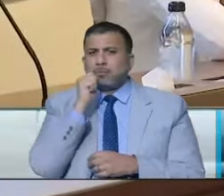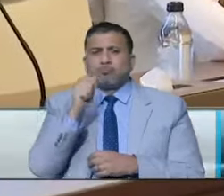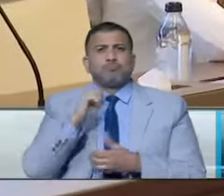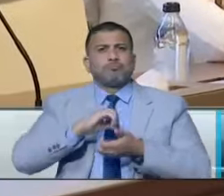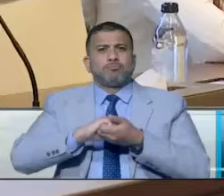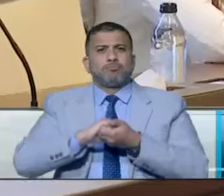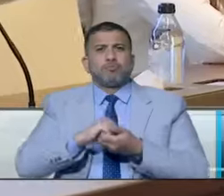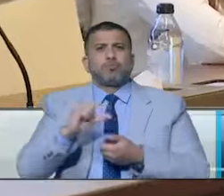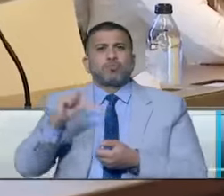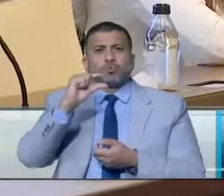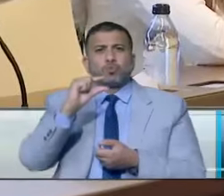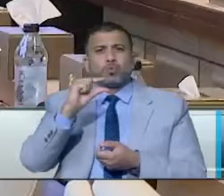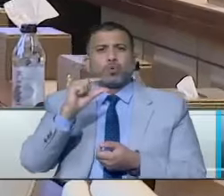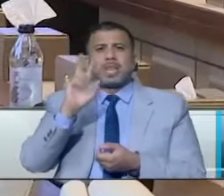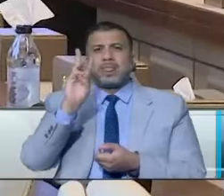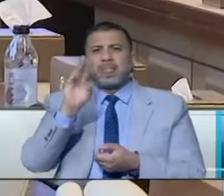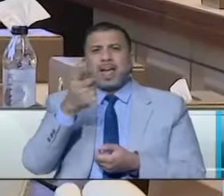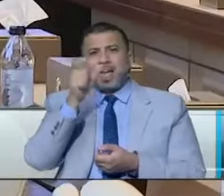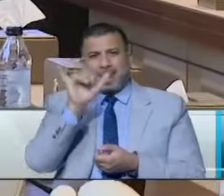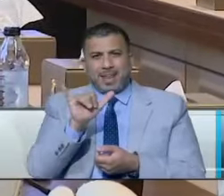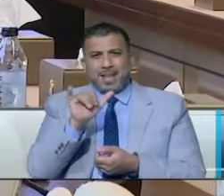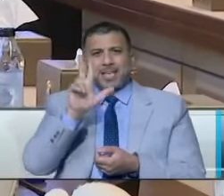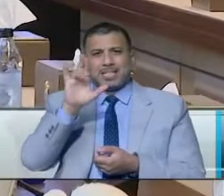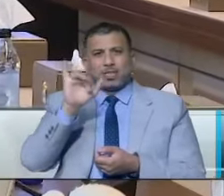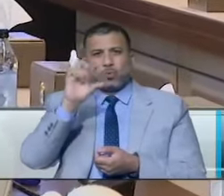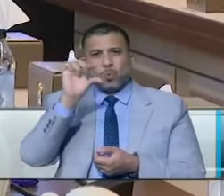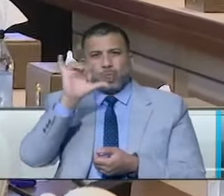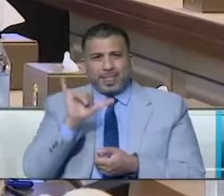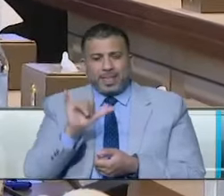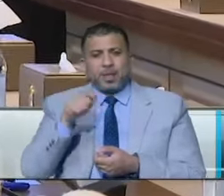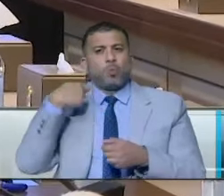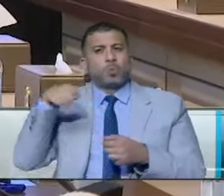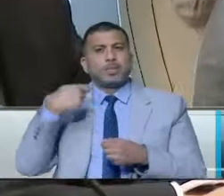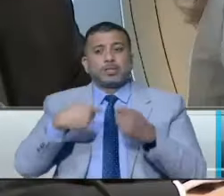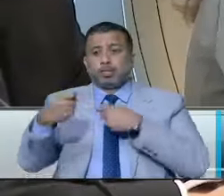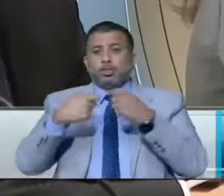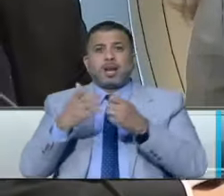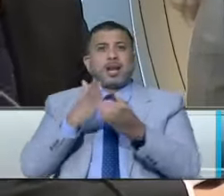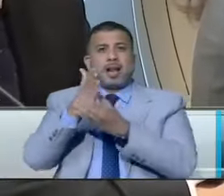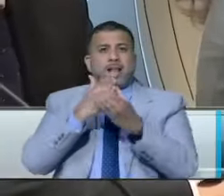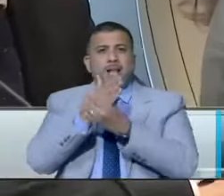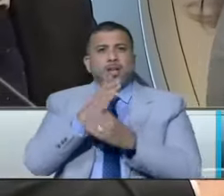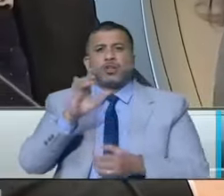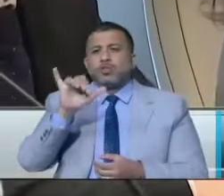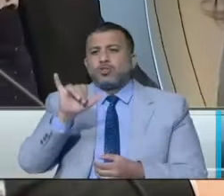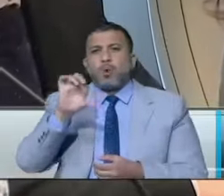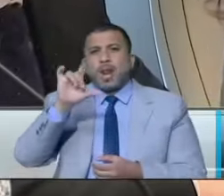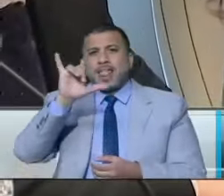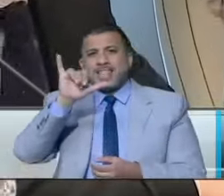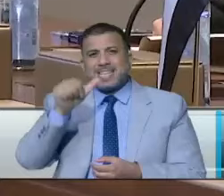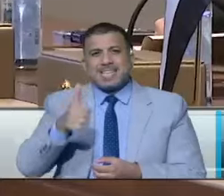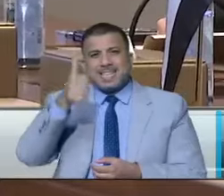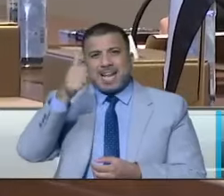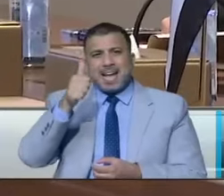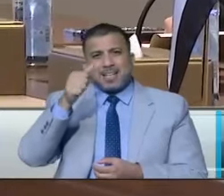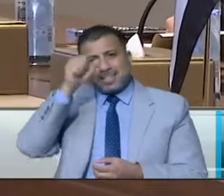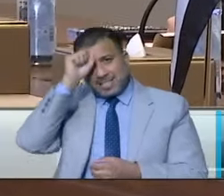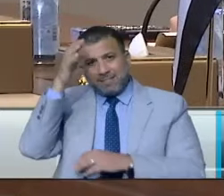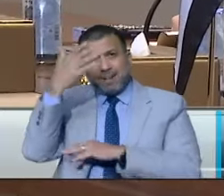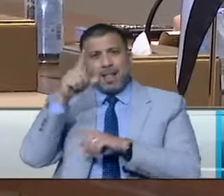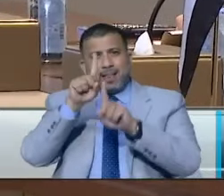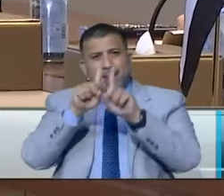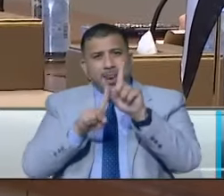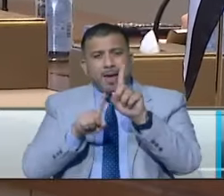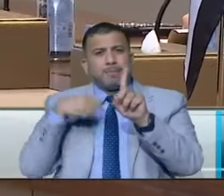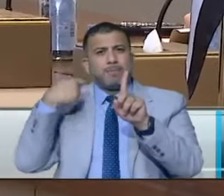معالي الدكتور ثاني بن احمد الزيودي وزير دوله للتجاره الخارجيه ومعالي يوليا سفيري دينكو ان الاولى